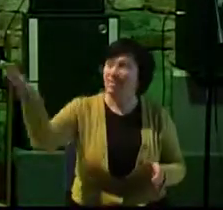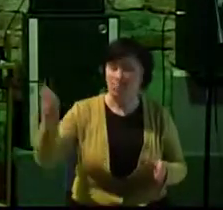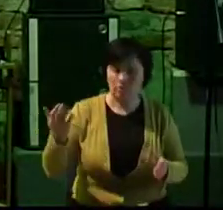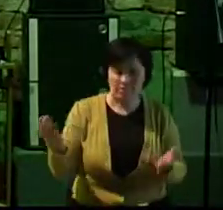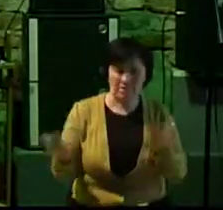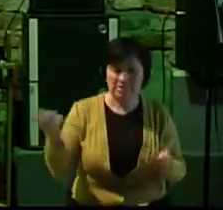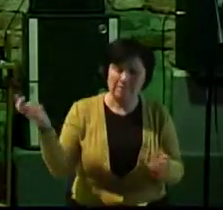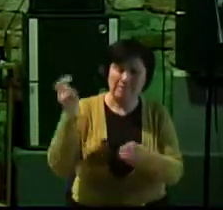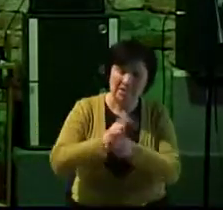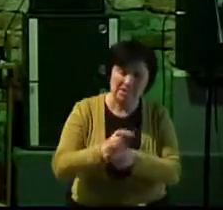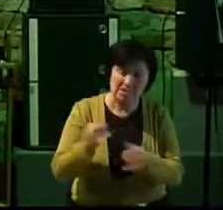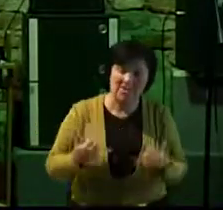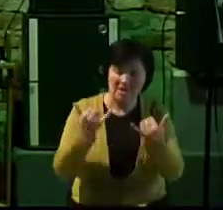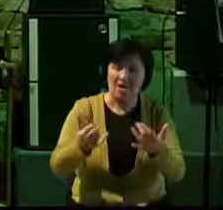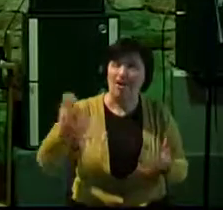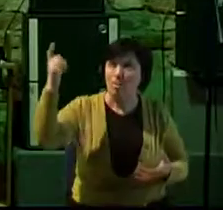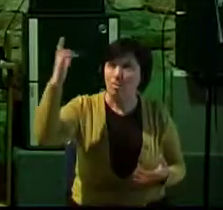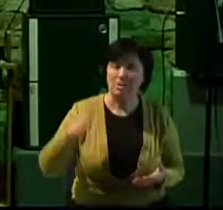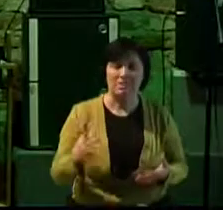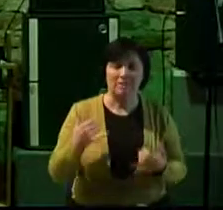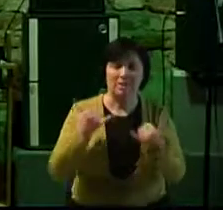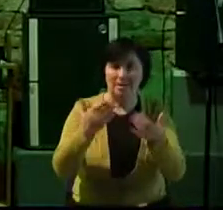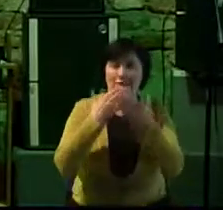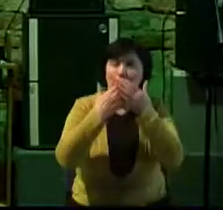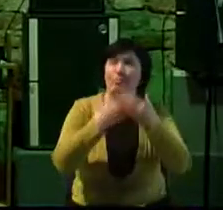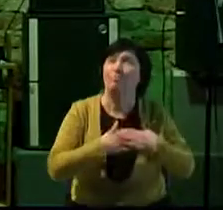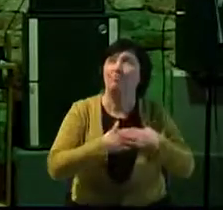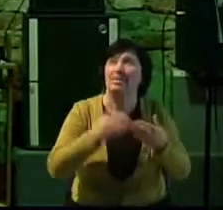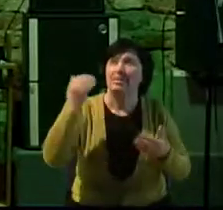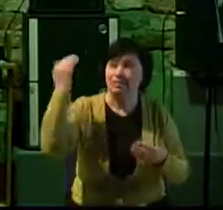С нами не должно быть так. Мы должны